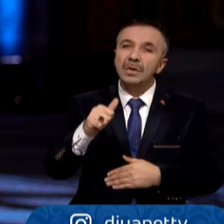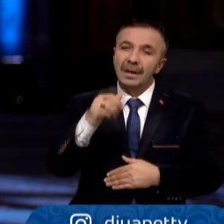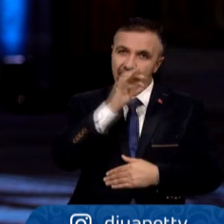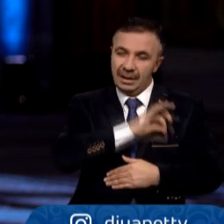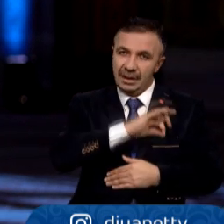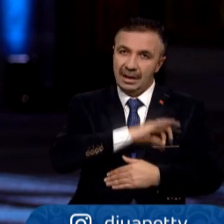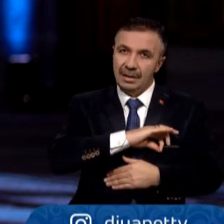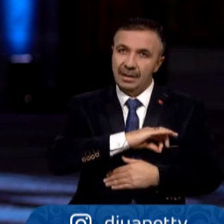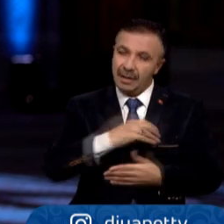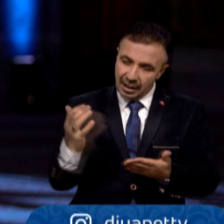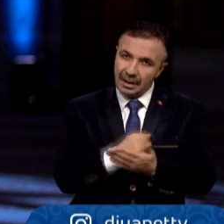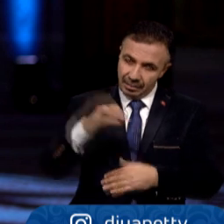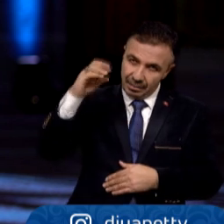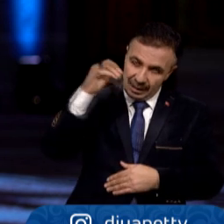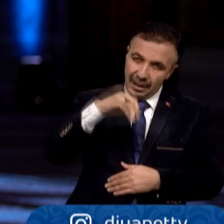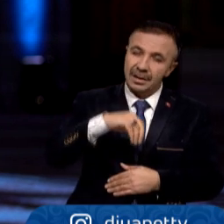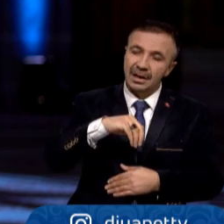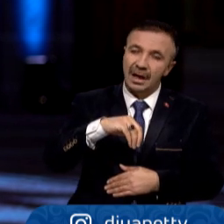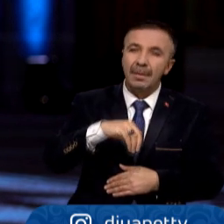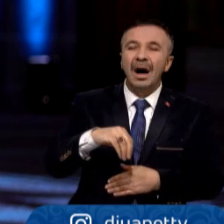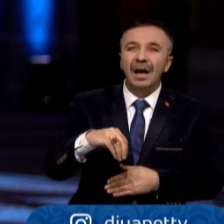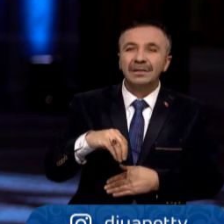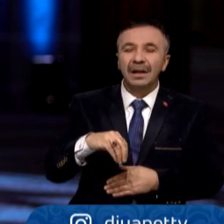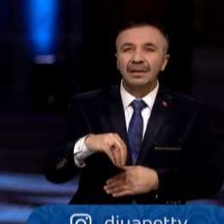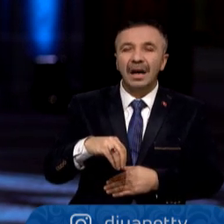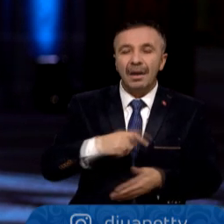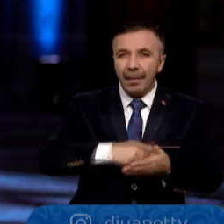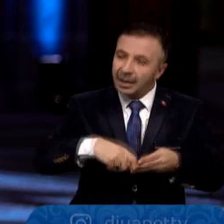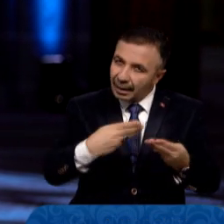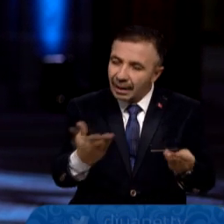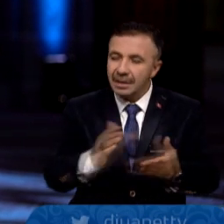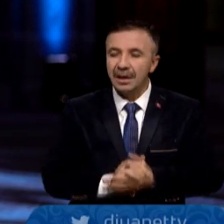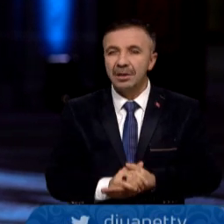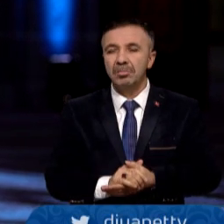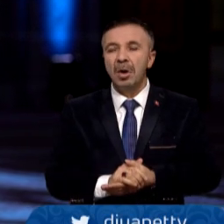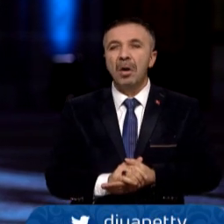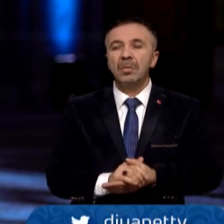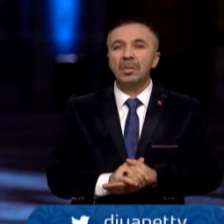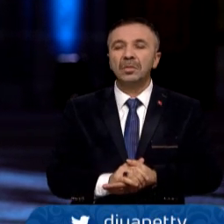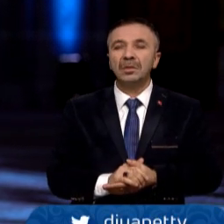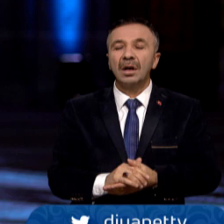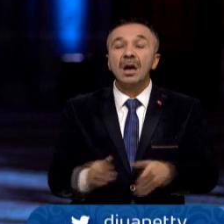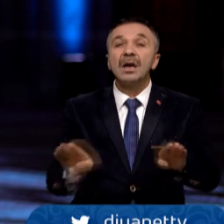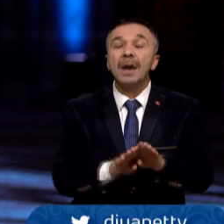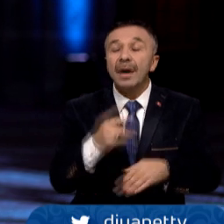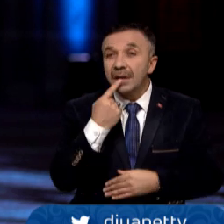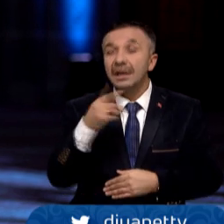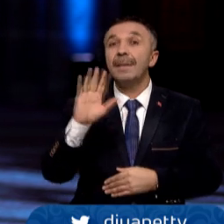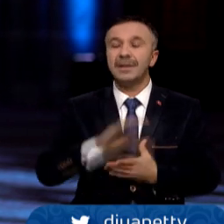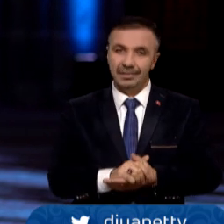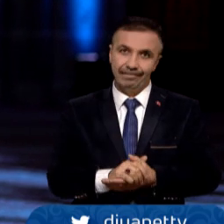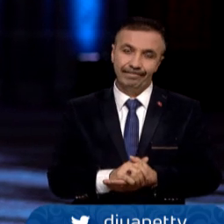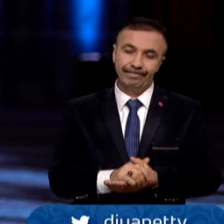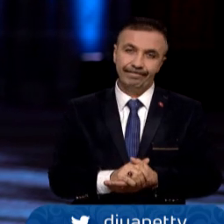dolacak alttan gidecek doldurduk Aman gitmesin muslukları kapatın diyemezsin